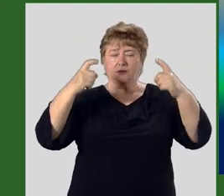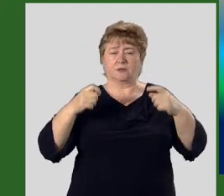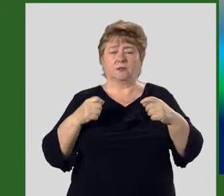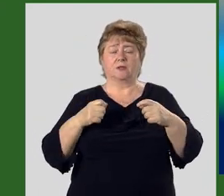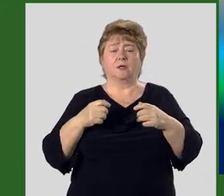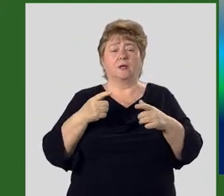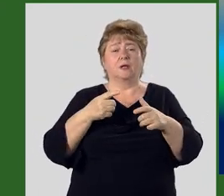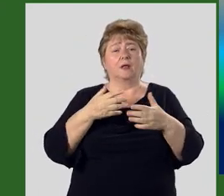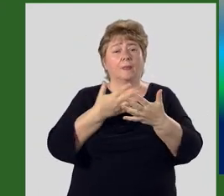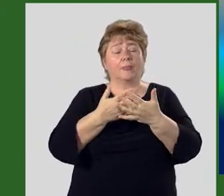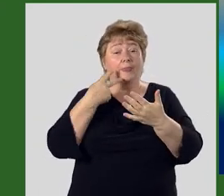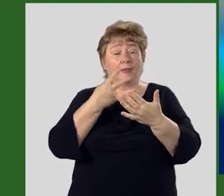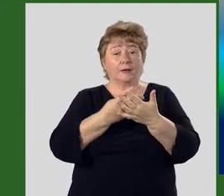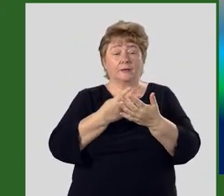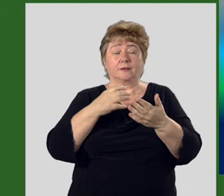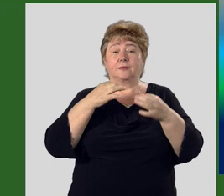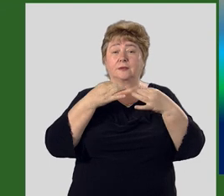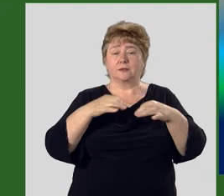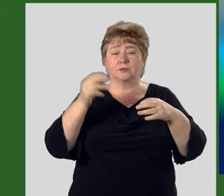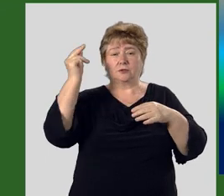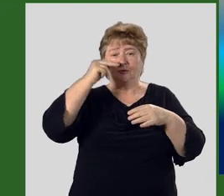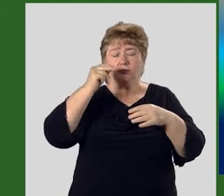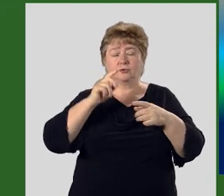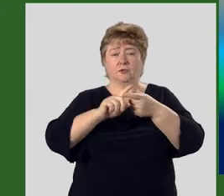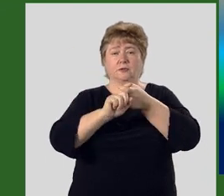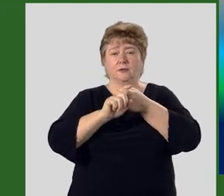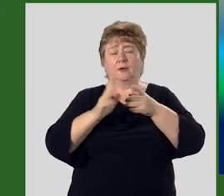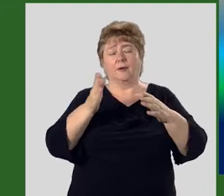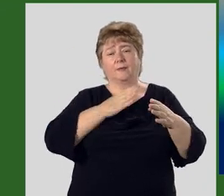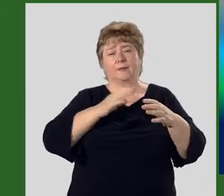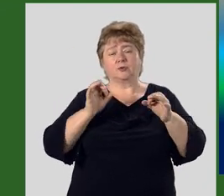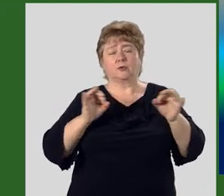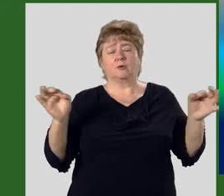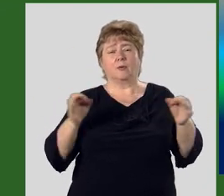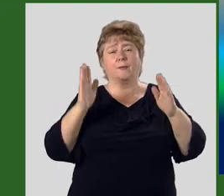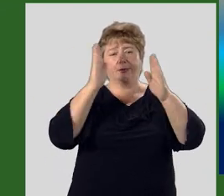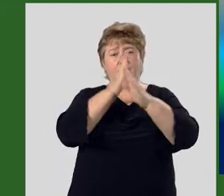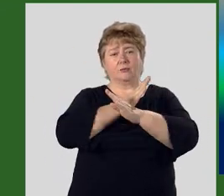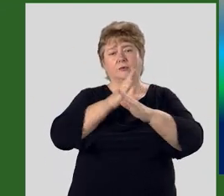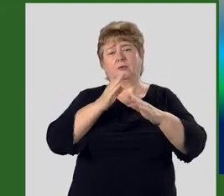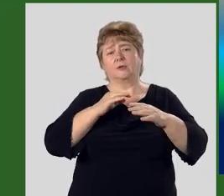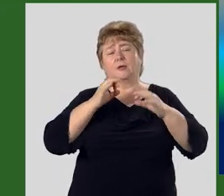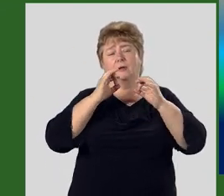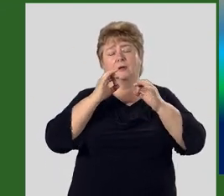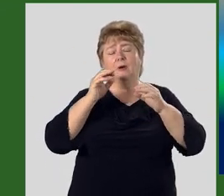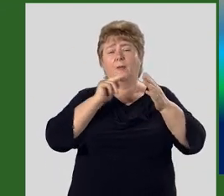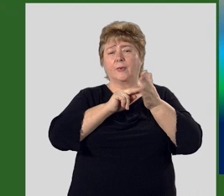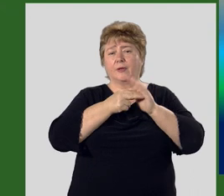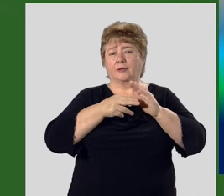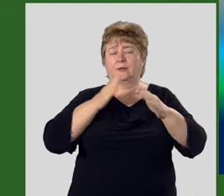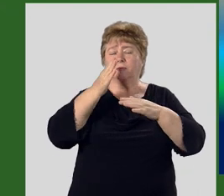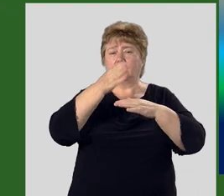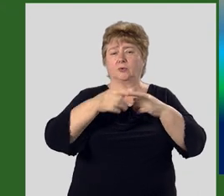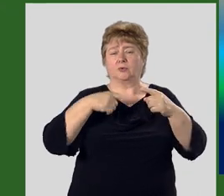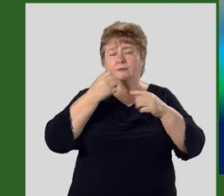информации. Она наглядна, позволяет изучать взаимосвязи между объектами природы, планировать и